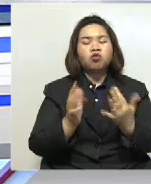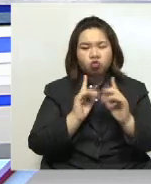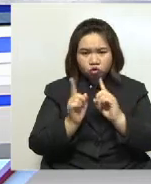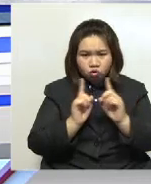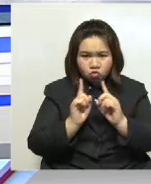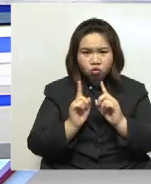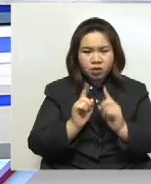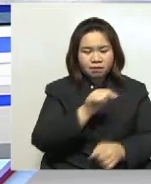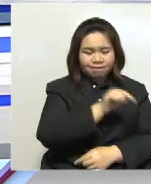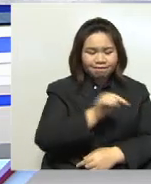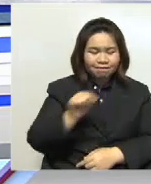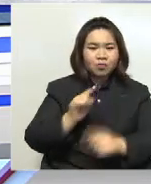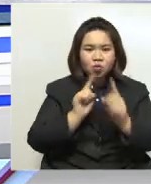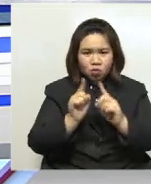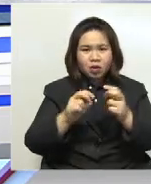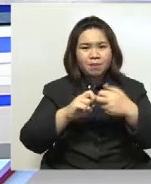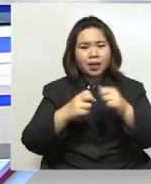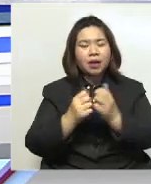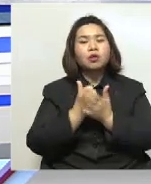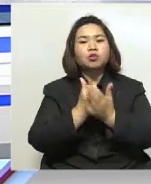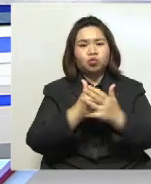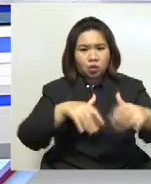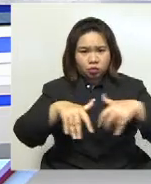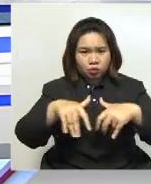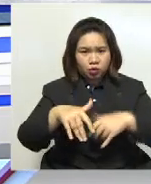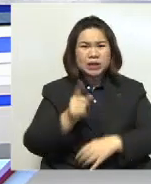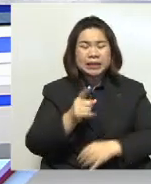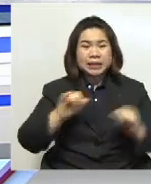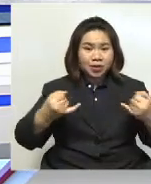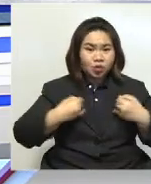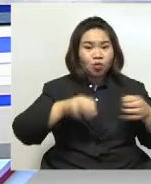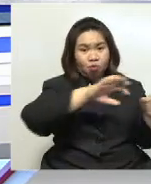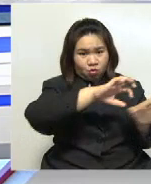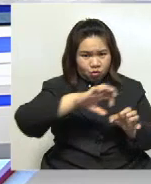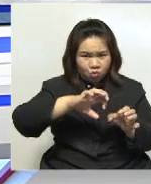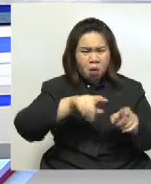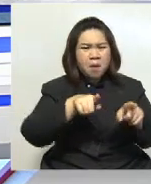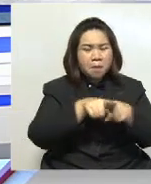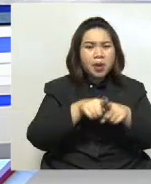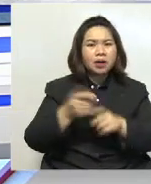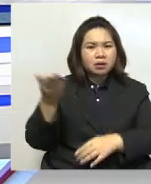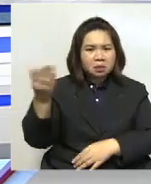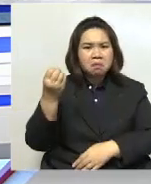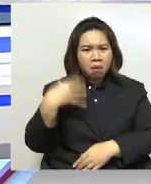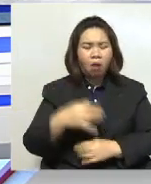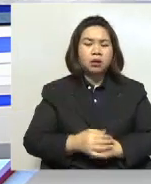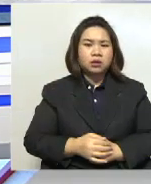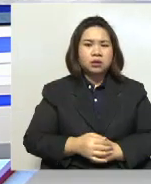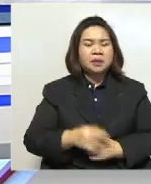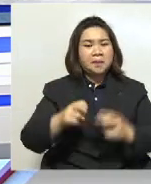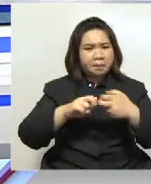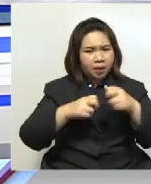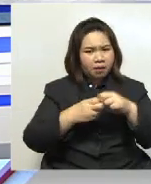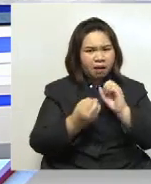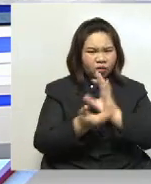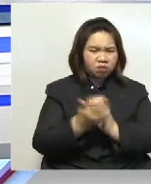กันแล้วก็ลดผลกระทบที่จะเกิดขึ้นกับประชาชนเพราะว่าอย่างผู้ประกอบการเนี่ยอย่างที่ท่านรองอธิบดีบอกว่าคือเค้ากังวลถึงผลกระ